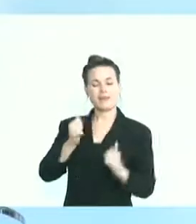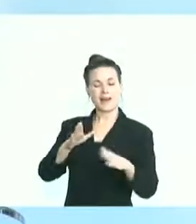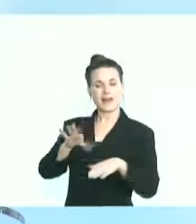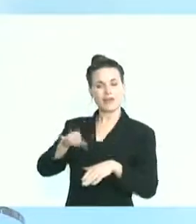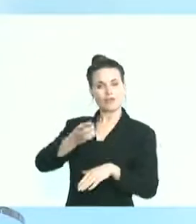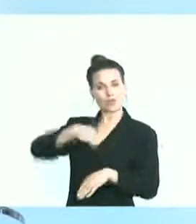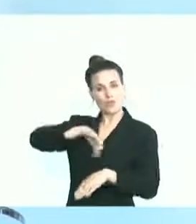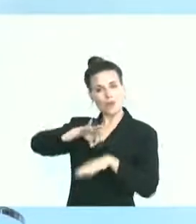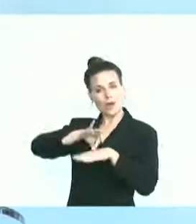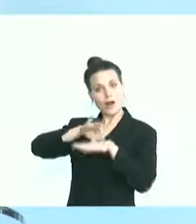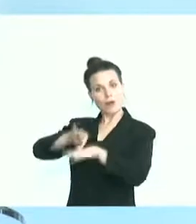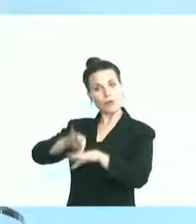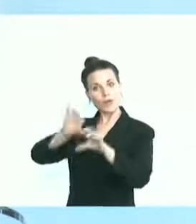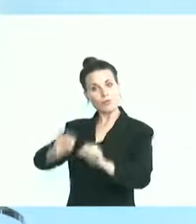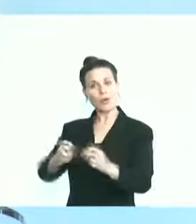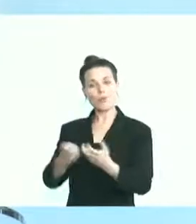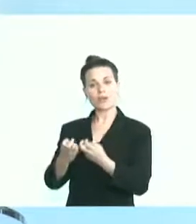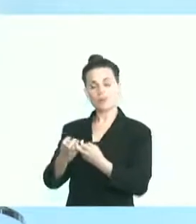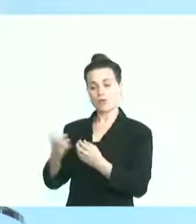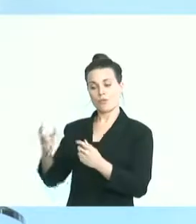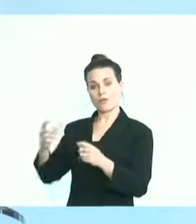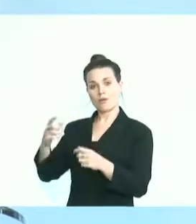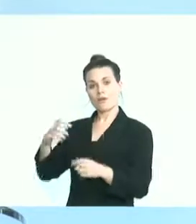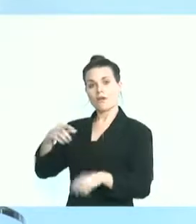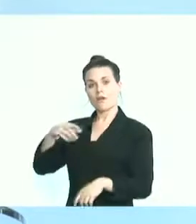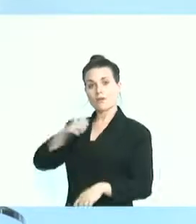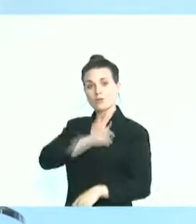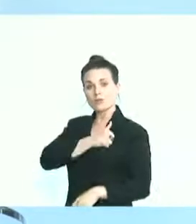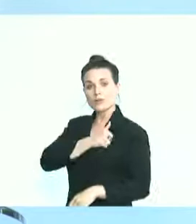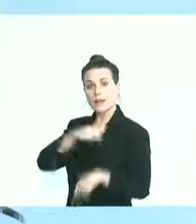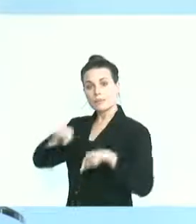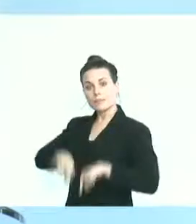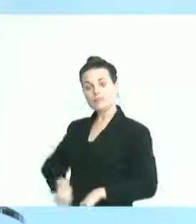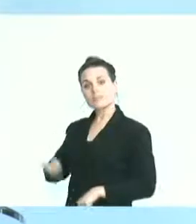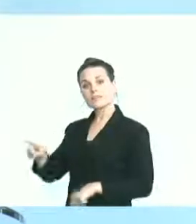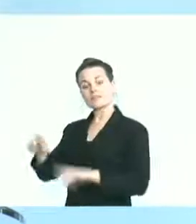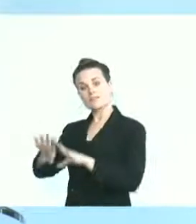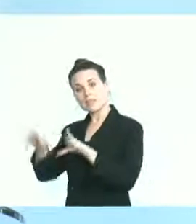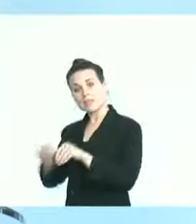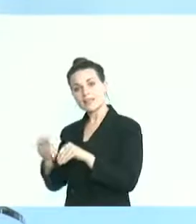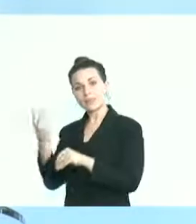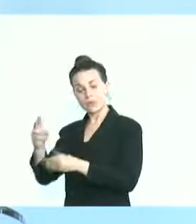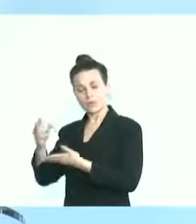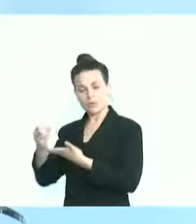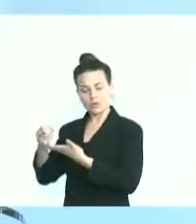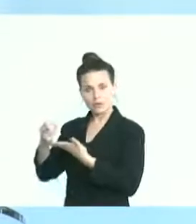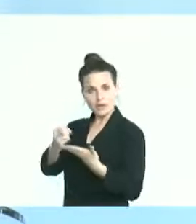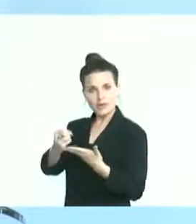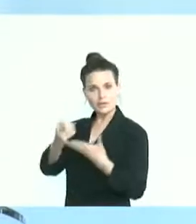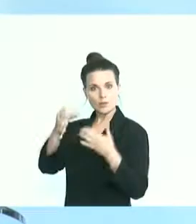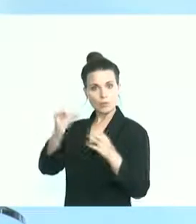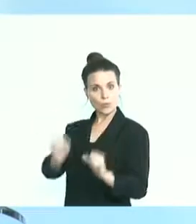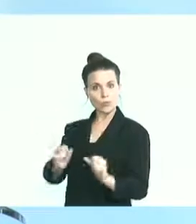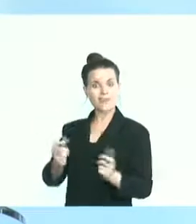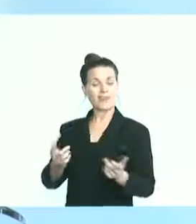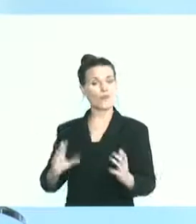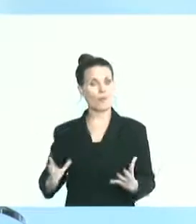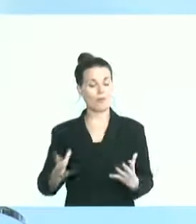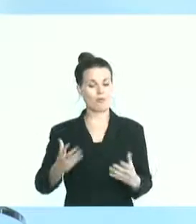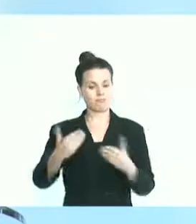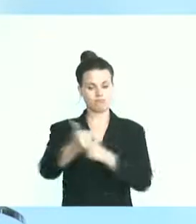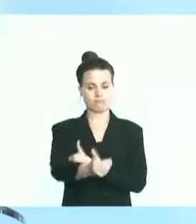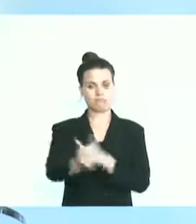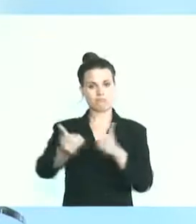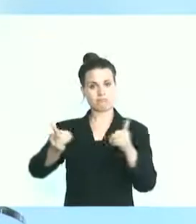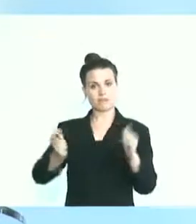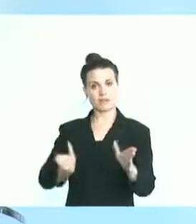la ministre, de ses équipes, mais également de l'agence du service civique, nous permettons à cette jeunesse de trouver un cadre et également